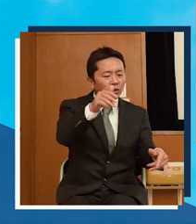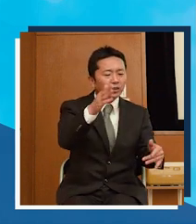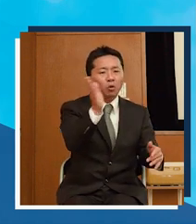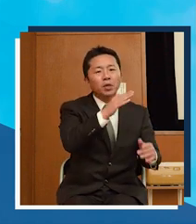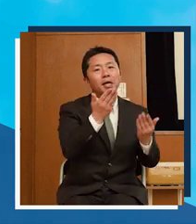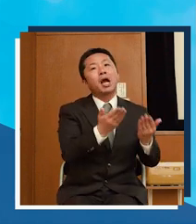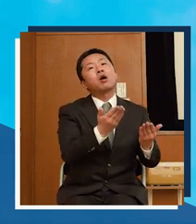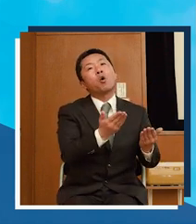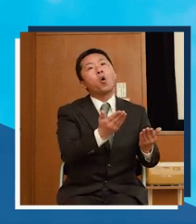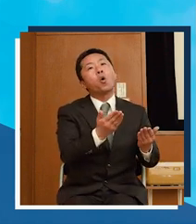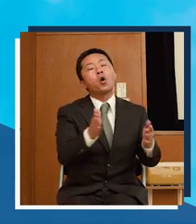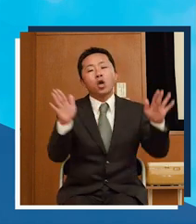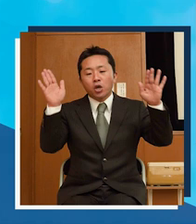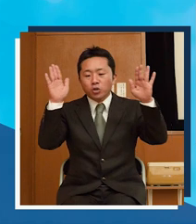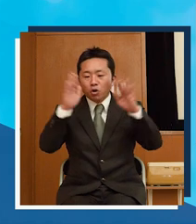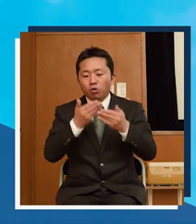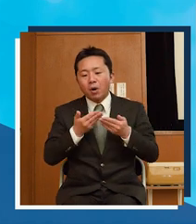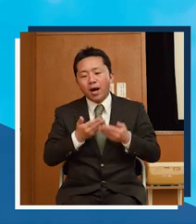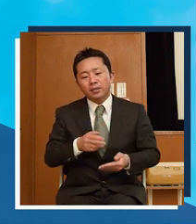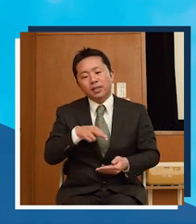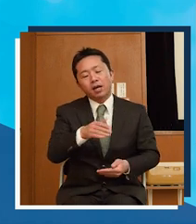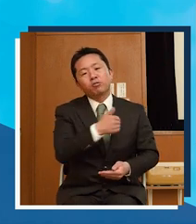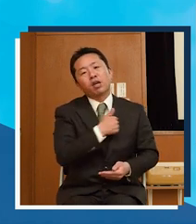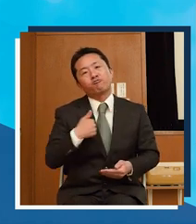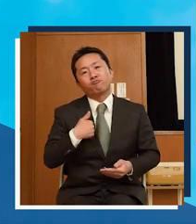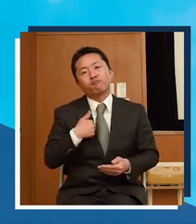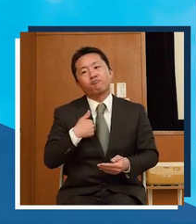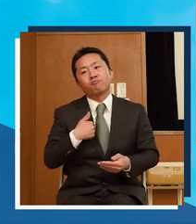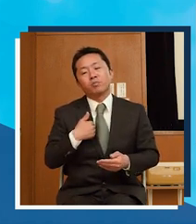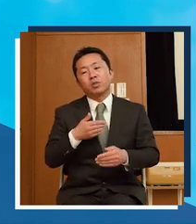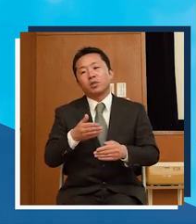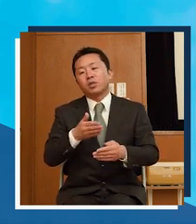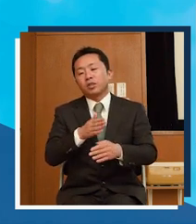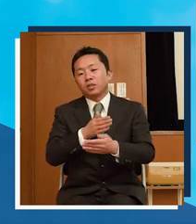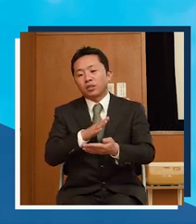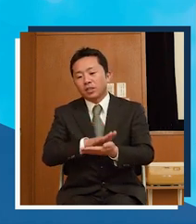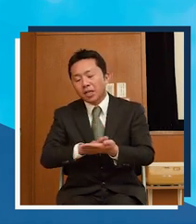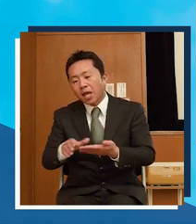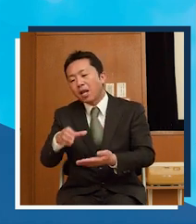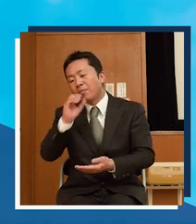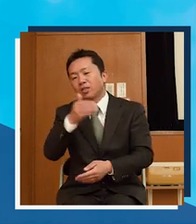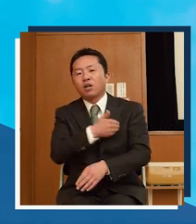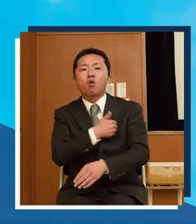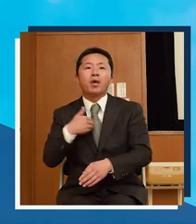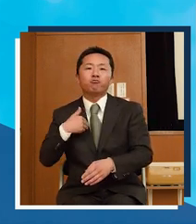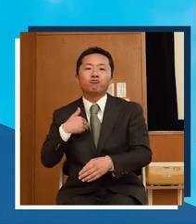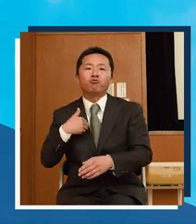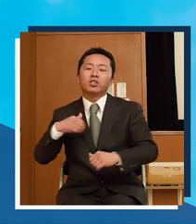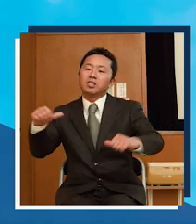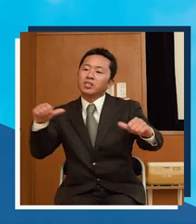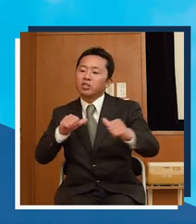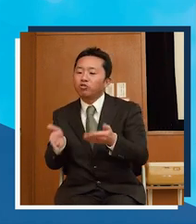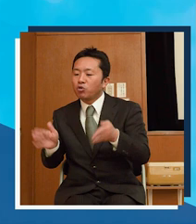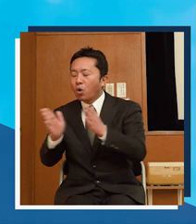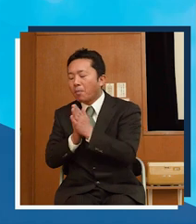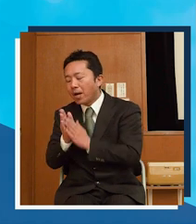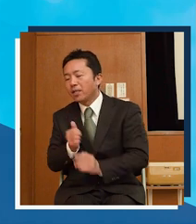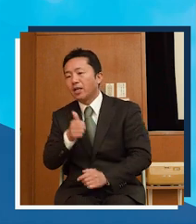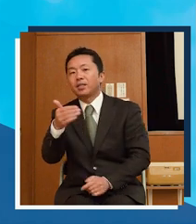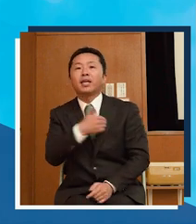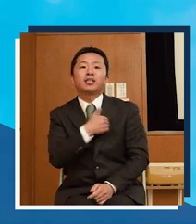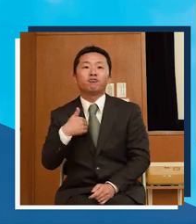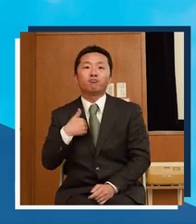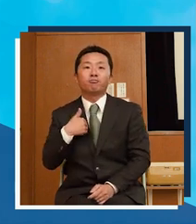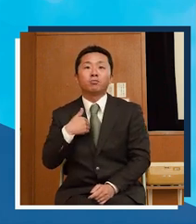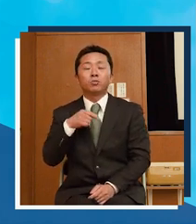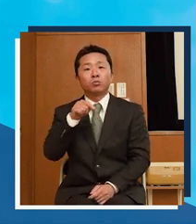街で安心して水が飲めて自由に墓参りができるそして静かな夜に眠れるこれって